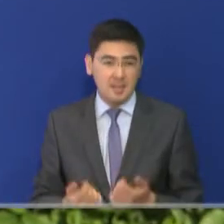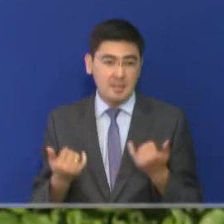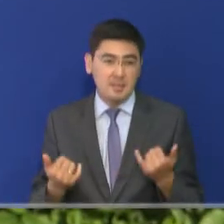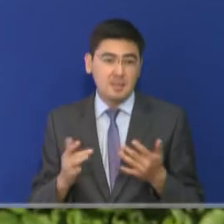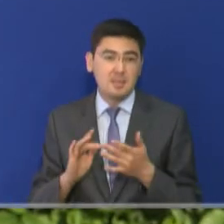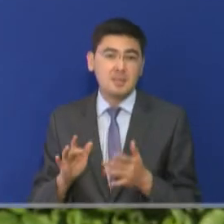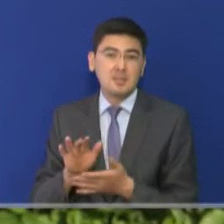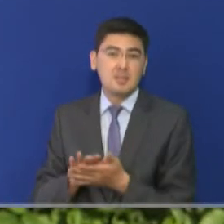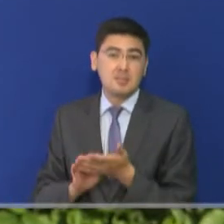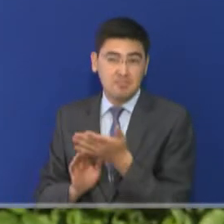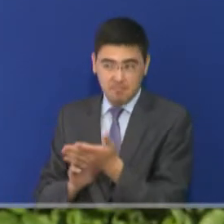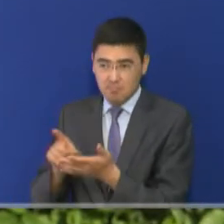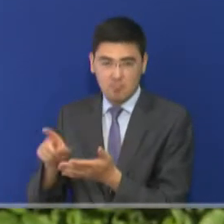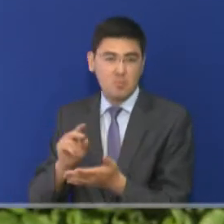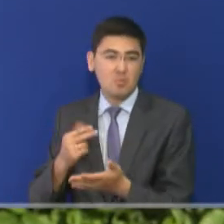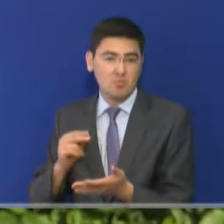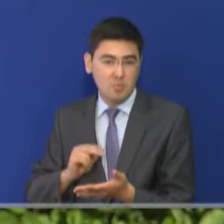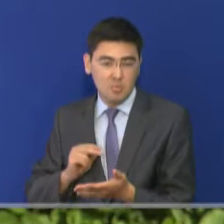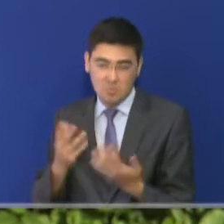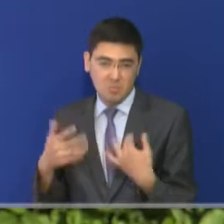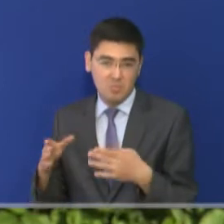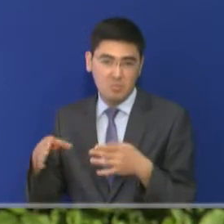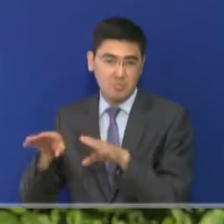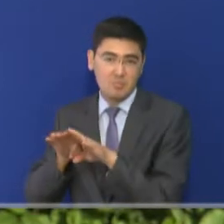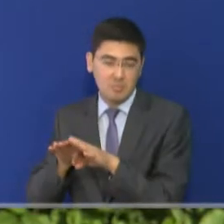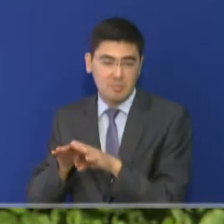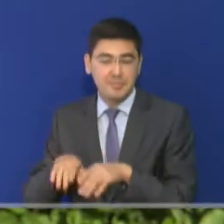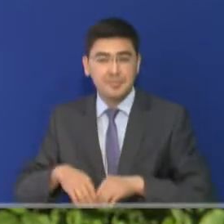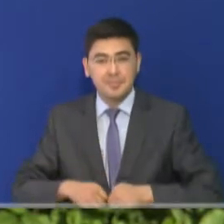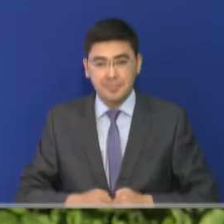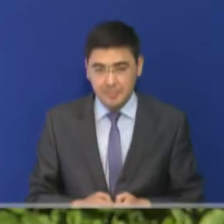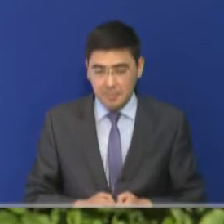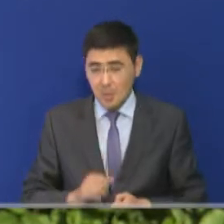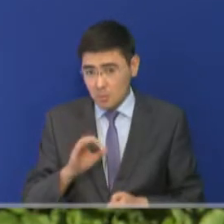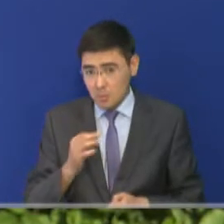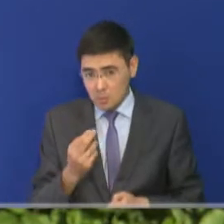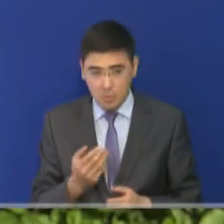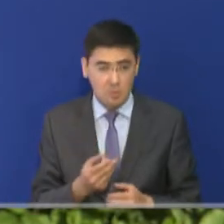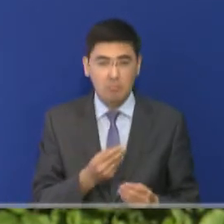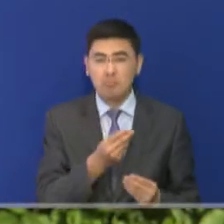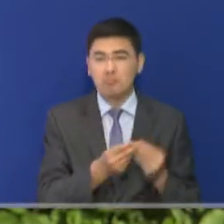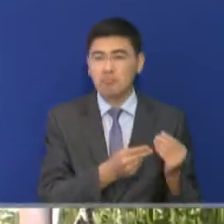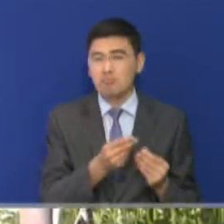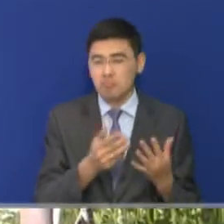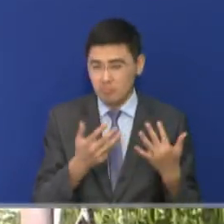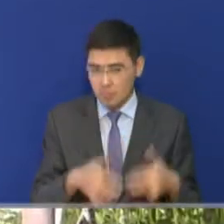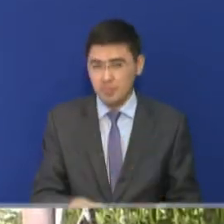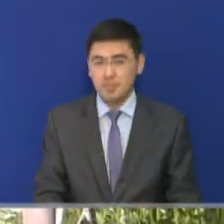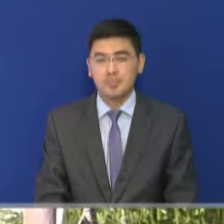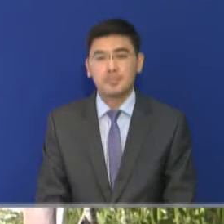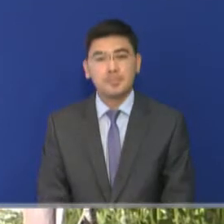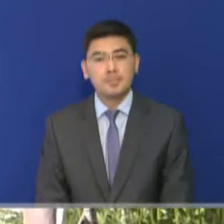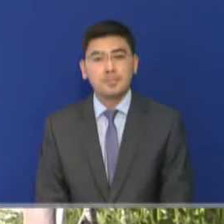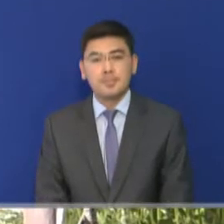Бүгінде өтініштерді қабылдау порталы жабылды, яғни өтініштер қабылданбайды, әлеуметтік төлемдерді төлеу тоқтатылды. Бірінші